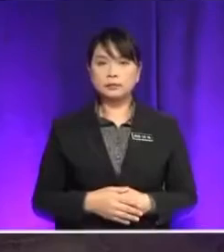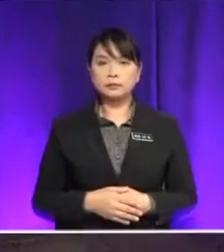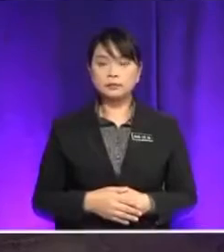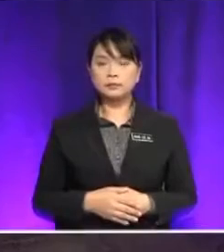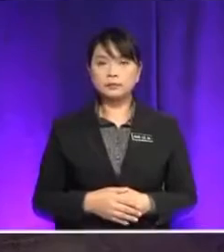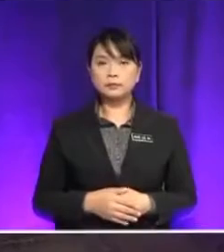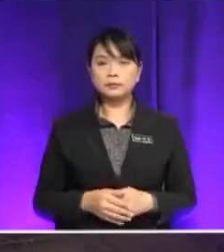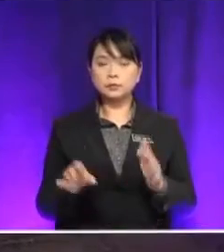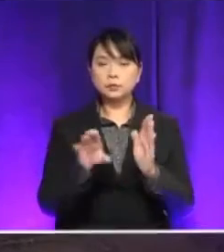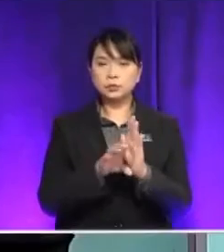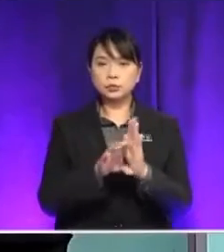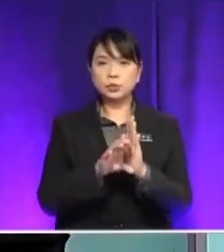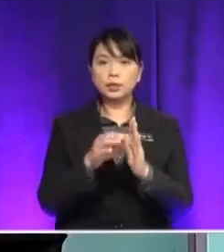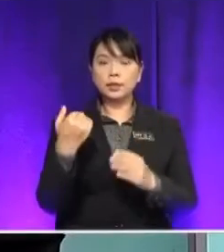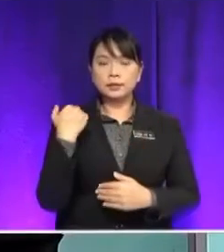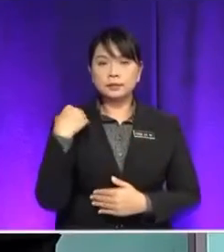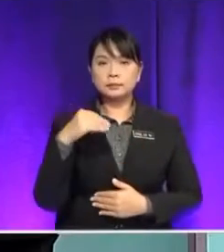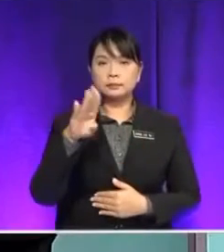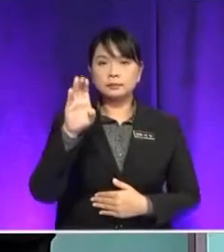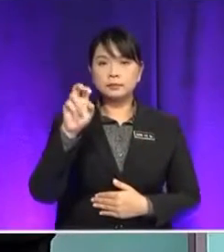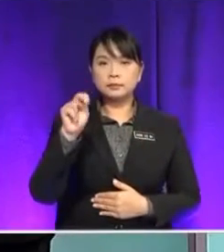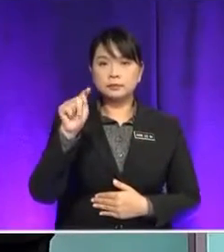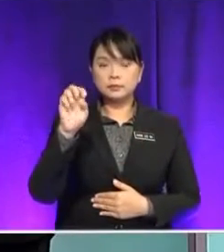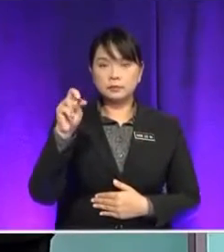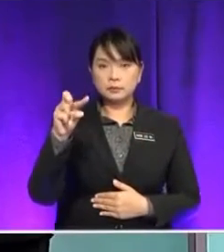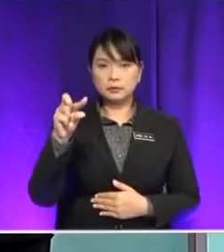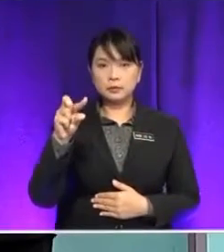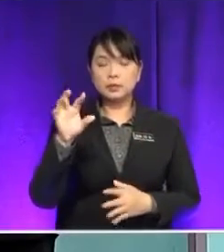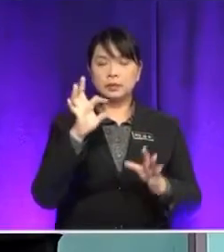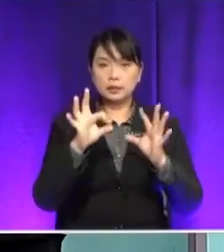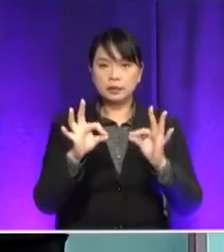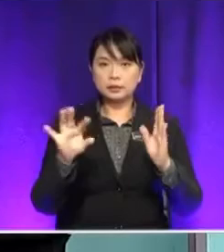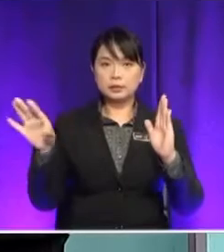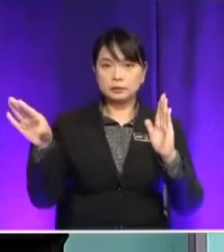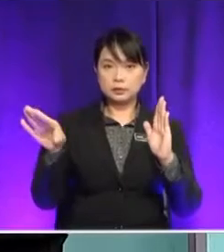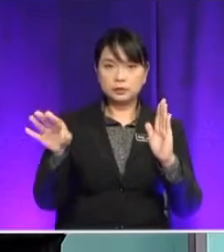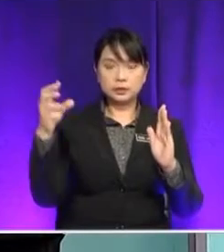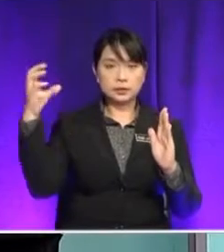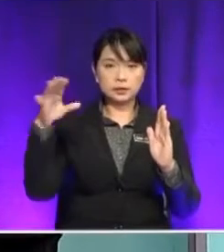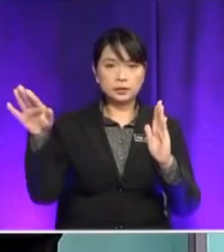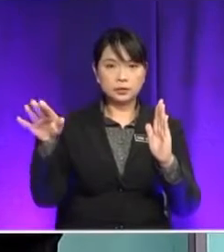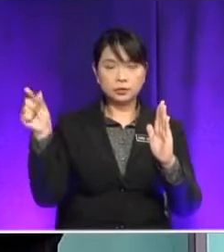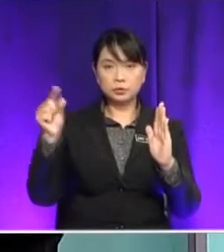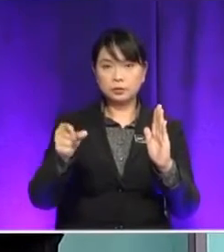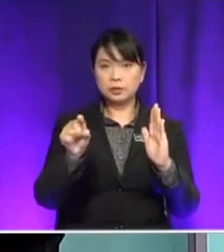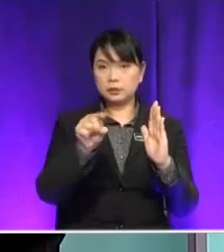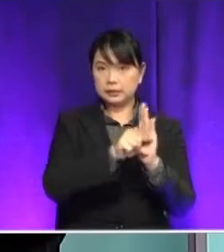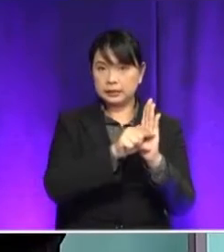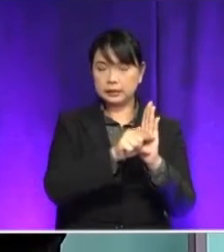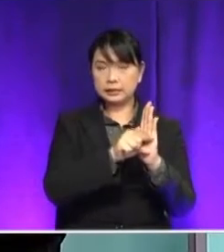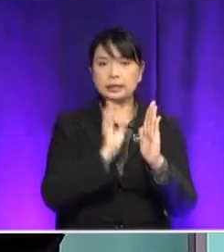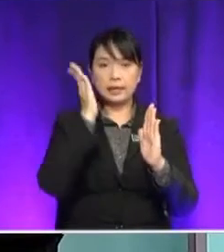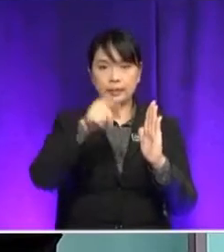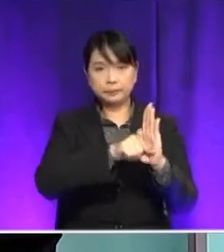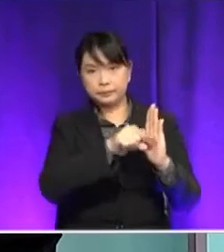benteng oke oke apabila gelombang merambat maka tekanan pada benteng ajakan dipantulkan balik benteng Heritage halangan Oke oke